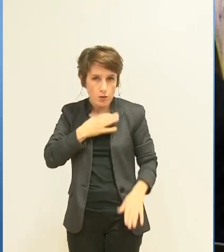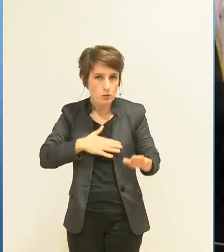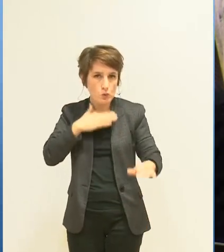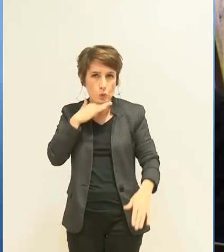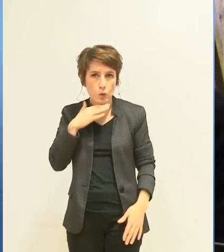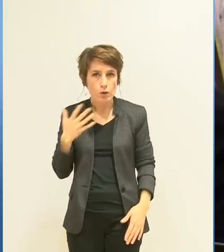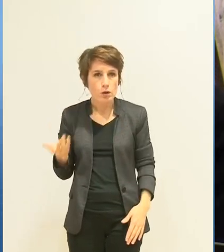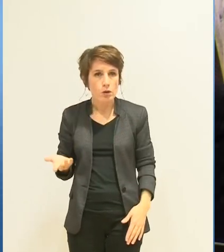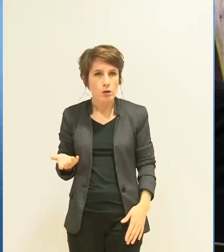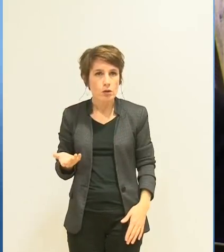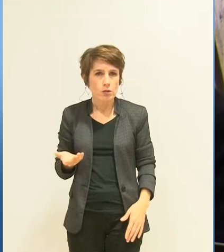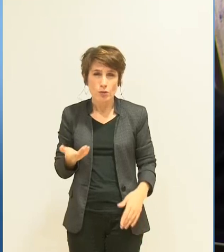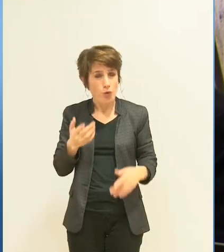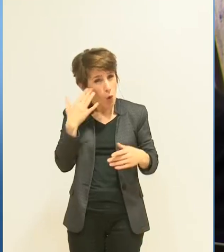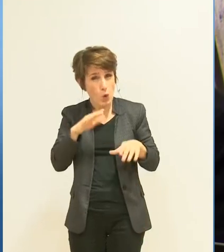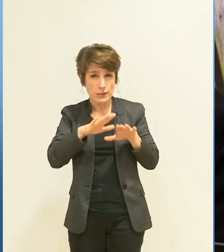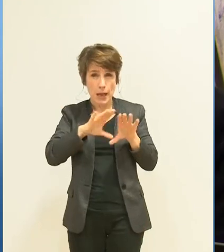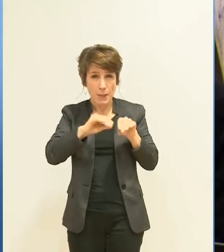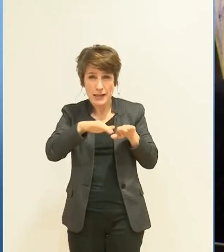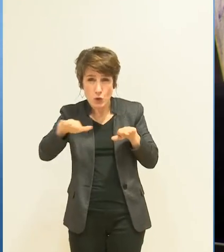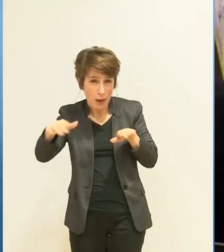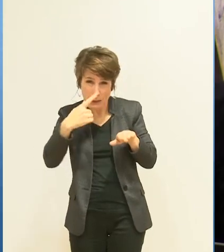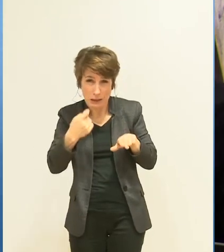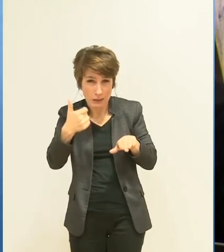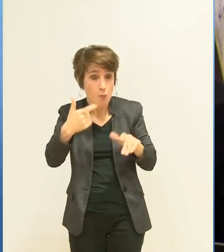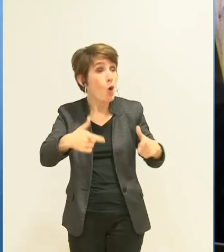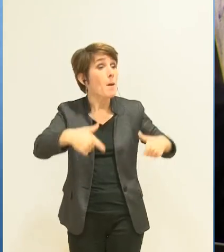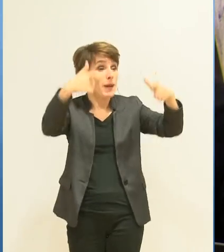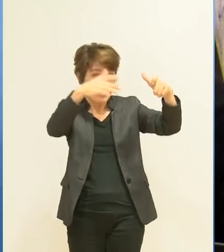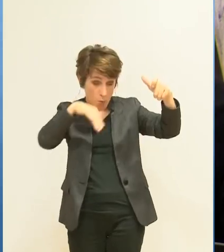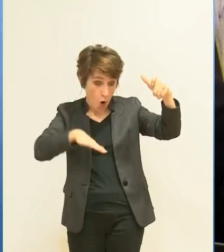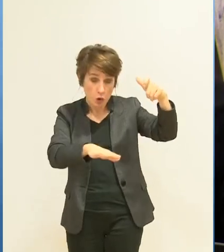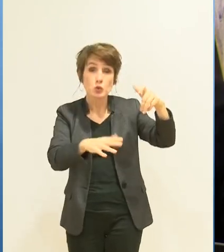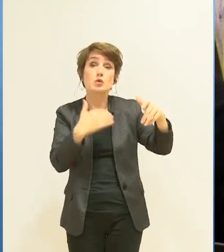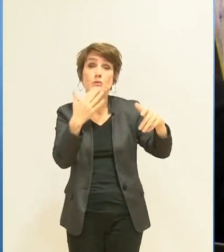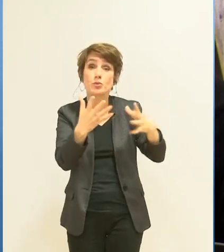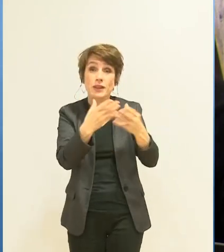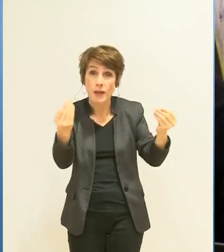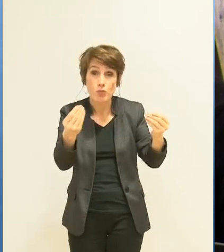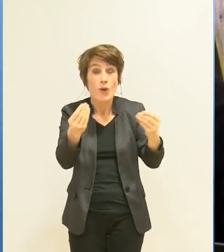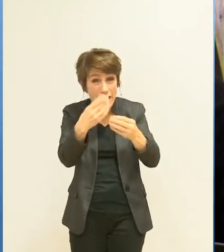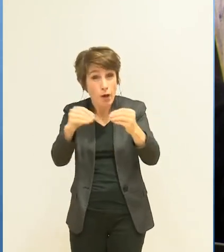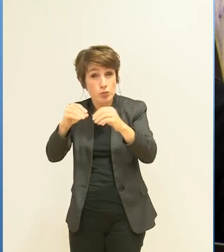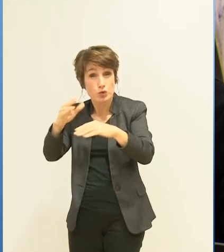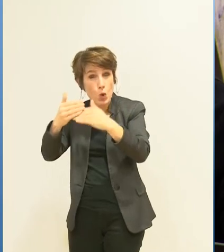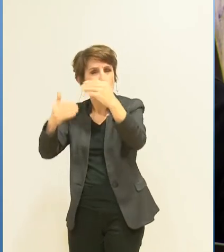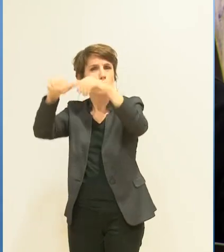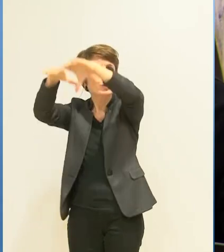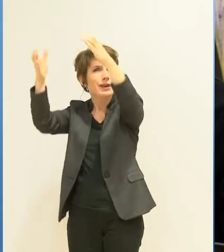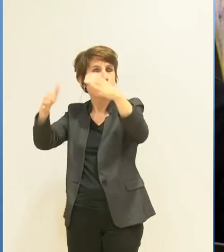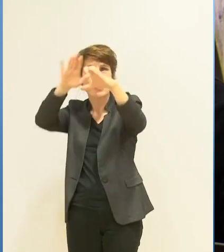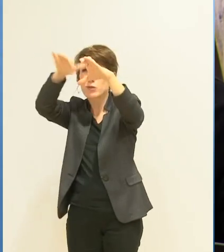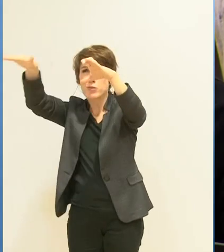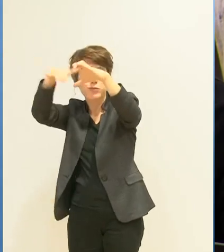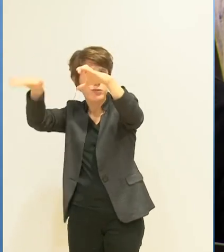il n'y a pas beaucoup de places de parking donc sous les bâtiments on n'en fait plus et ensuite on construit un silo et en